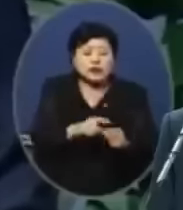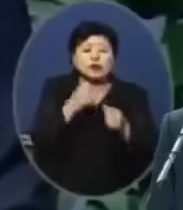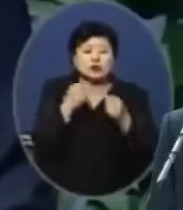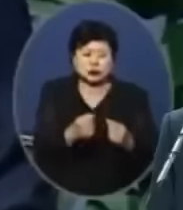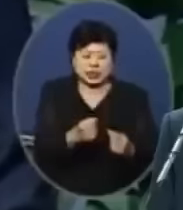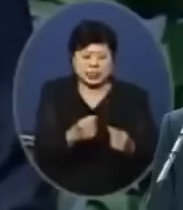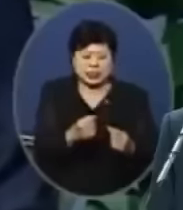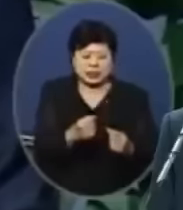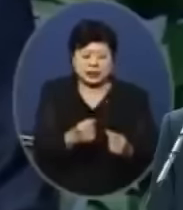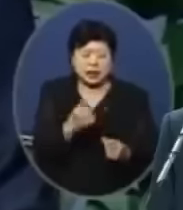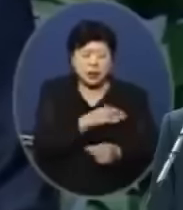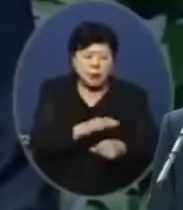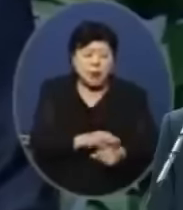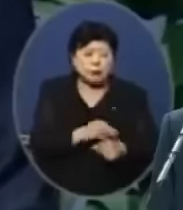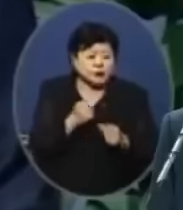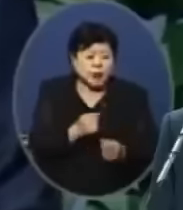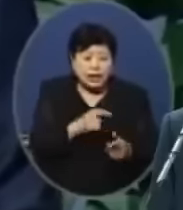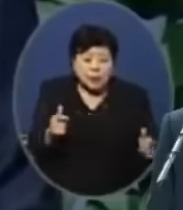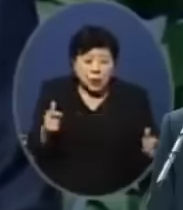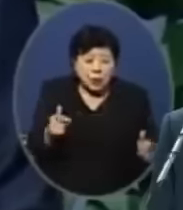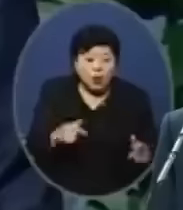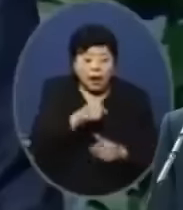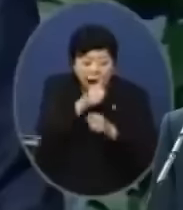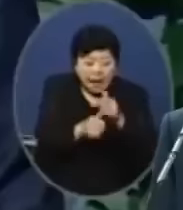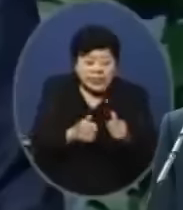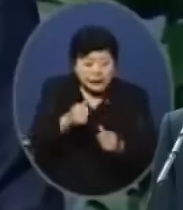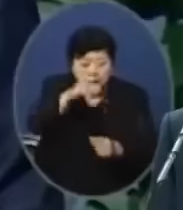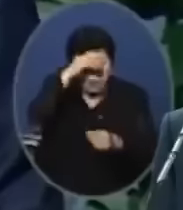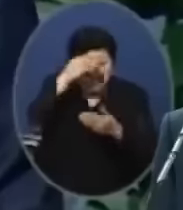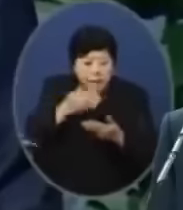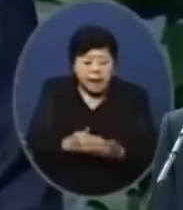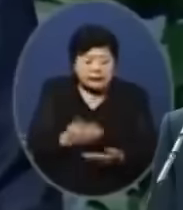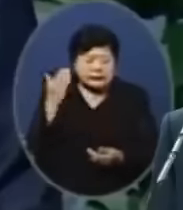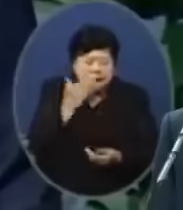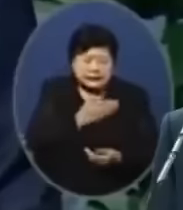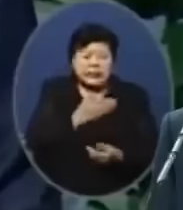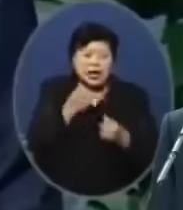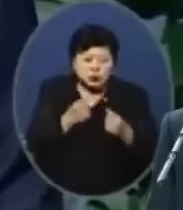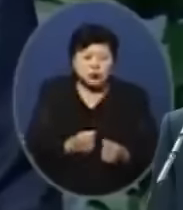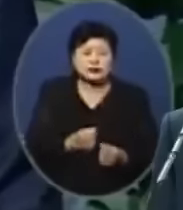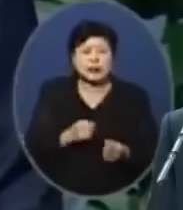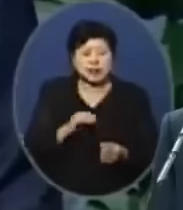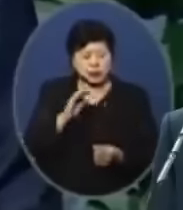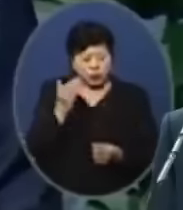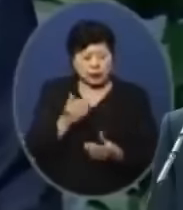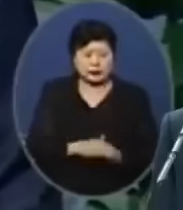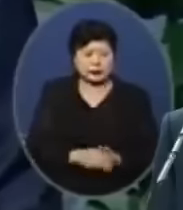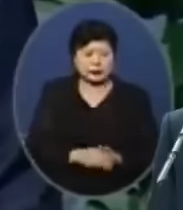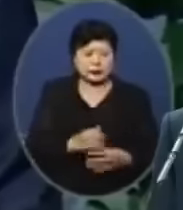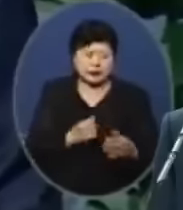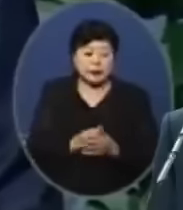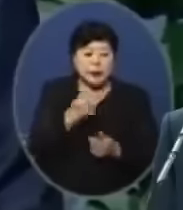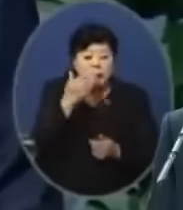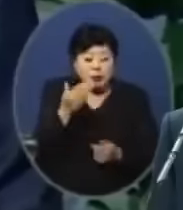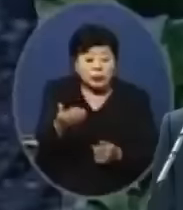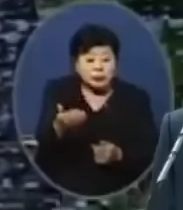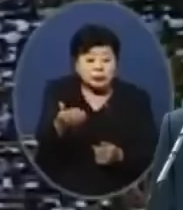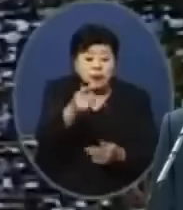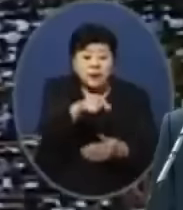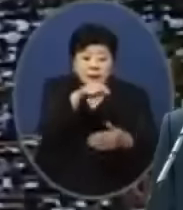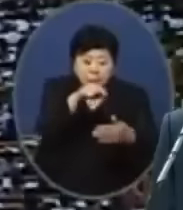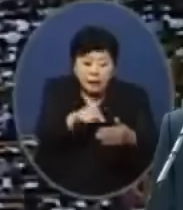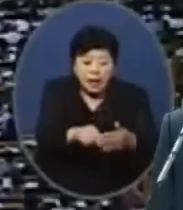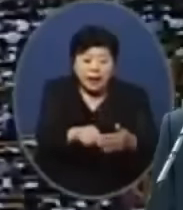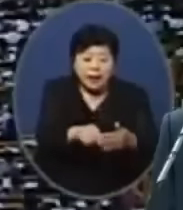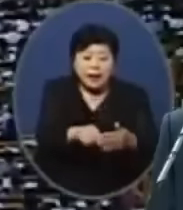존재요 육체적인 존재가 아니라 하나님을 닮은 신령한 존재가 되어버리고 마는 것입니다. 그러므로 여러분은